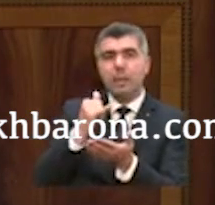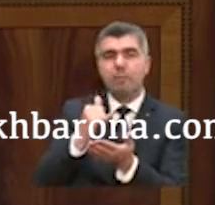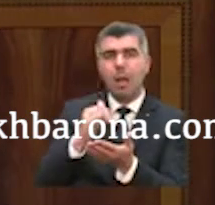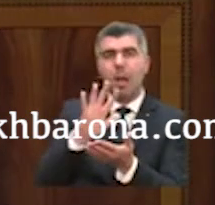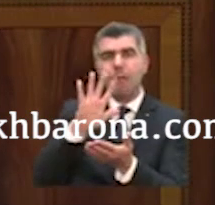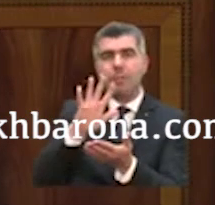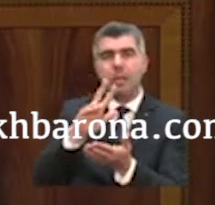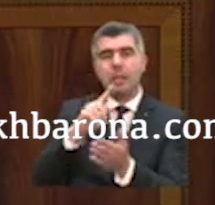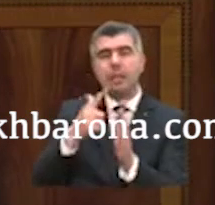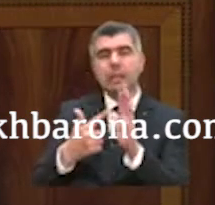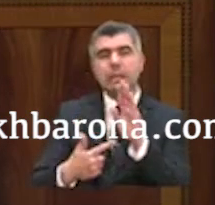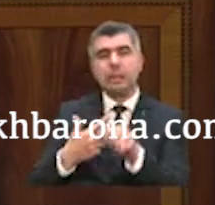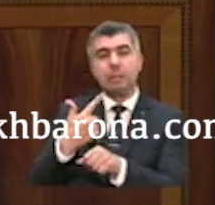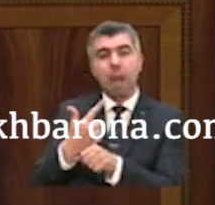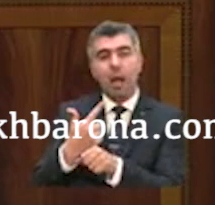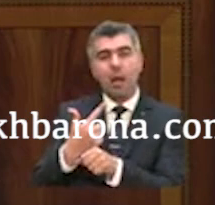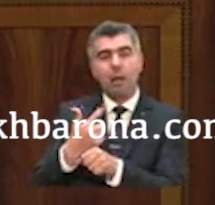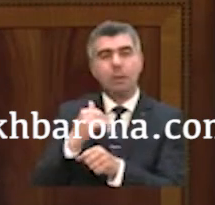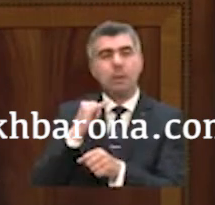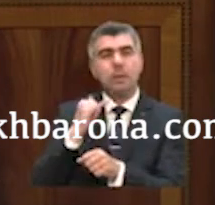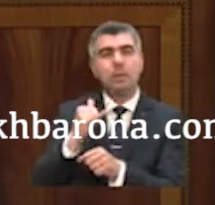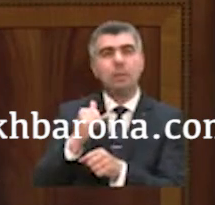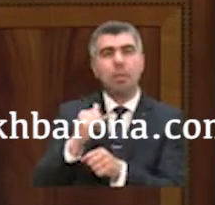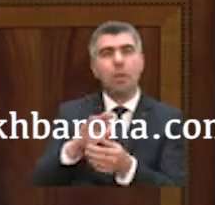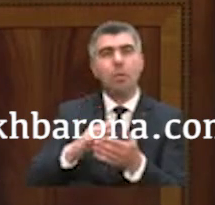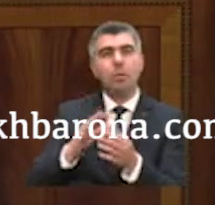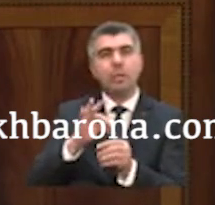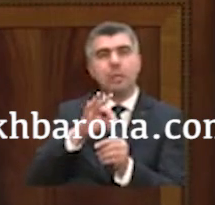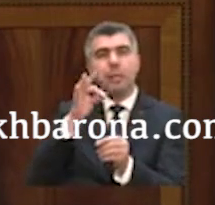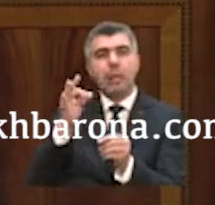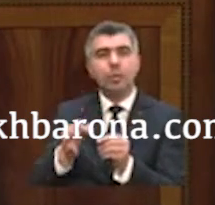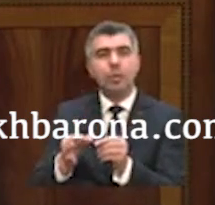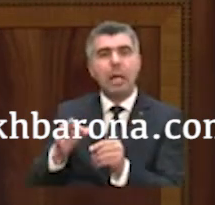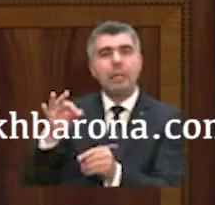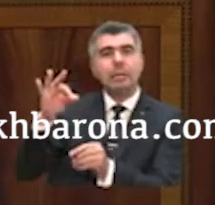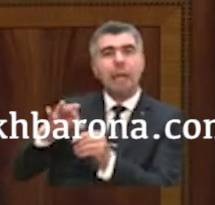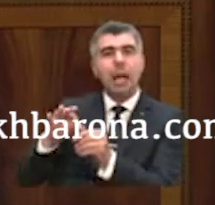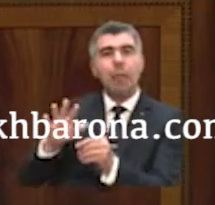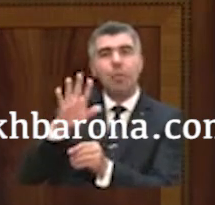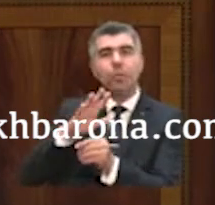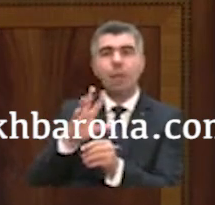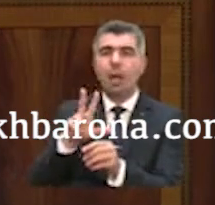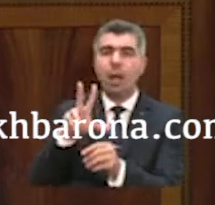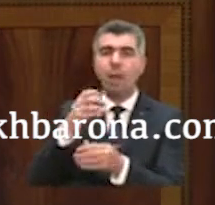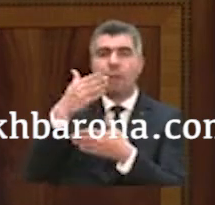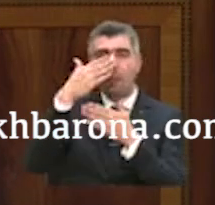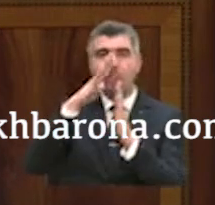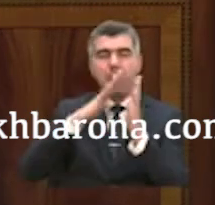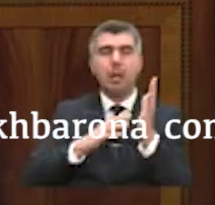5 سنين ولا 7 سنين هما كيجيبوها والنتائج الانتخابات المغاربه عارفين